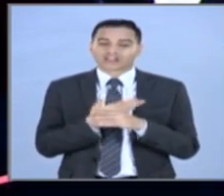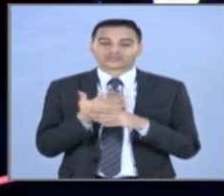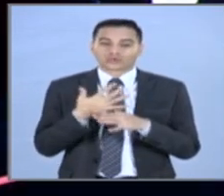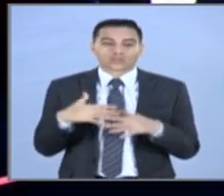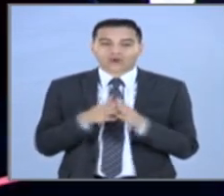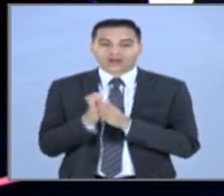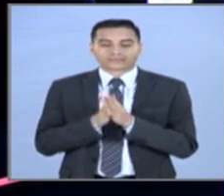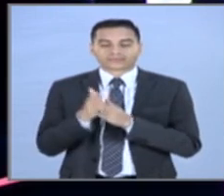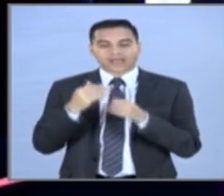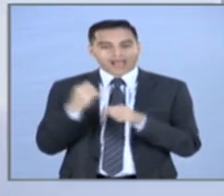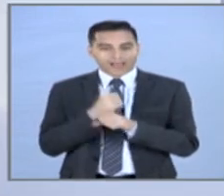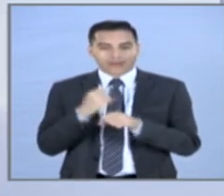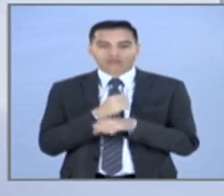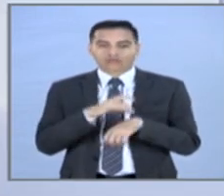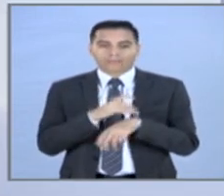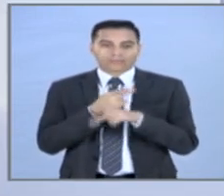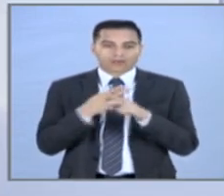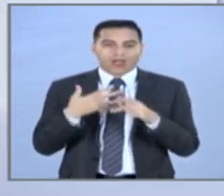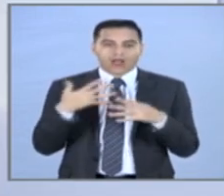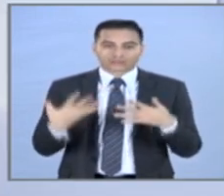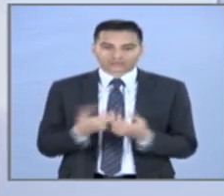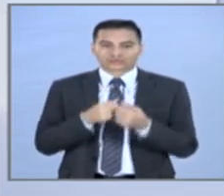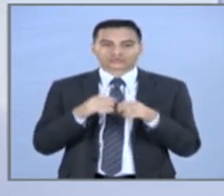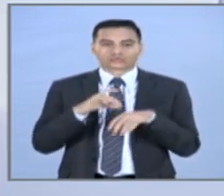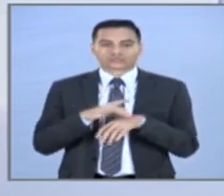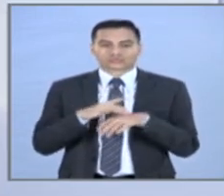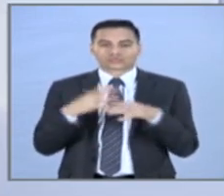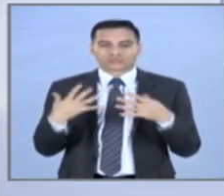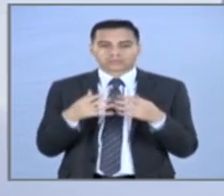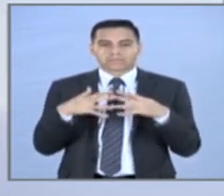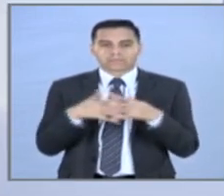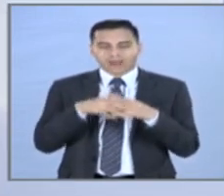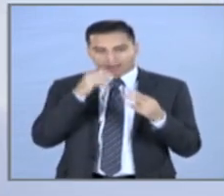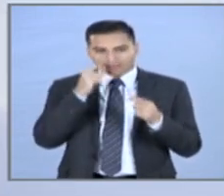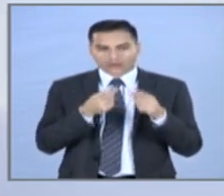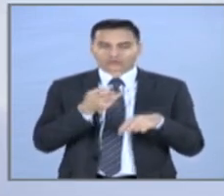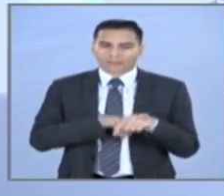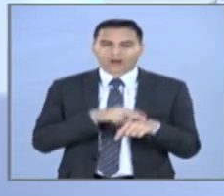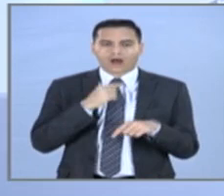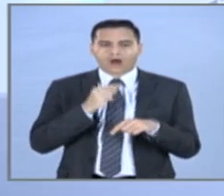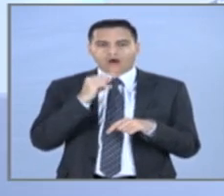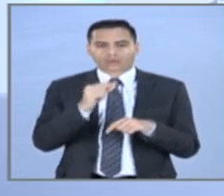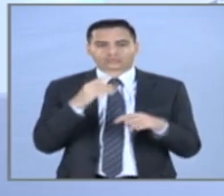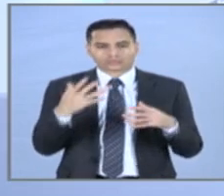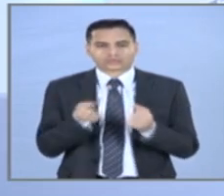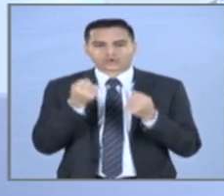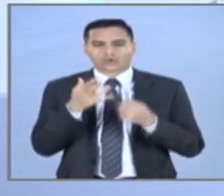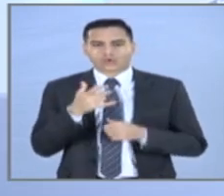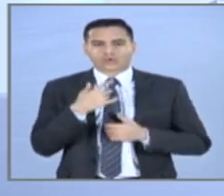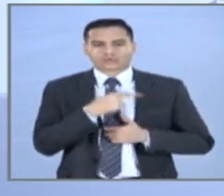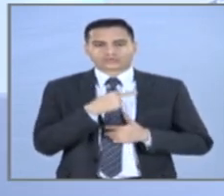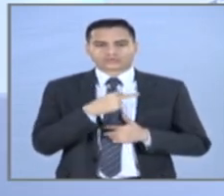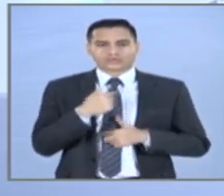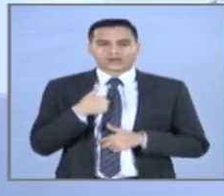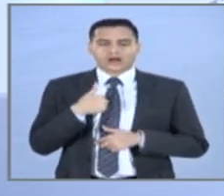حابه المجال الطبي وعايزه اكون طبيبه بشريه ان شاء الله، وبرضه يعني برضه اكون زي اختي. تخصص